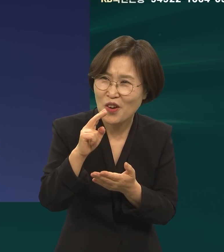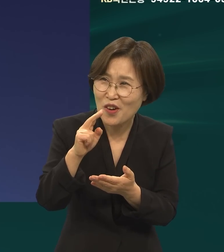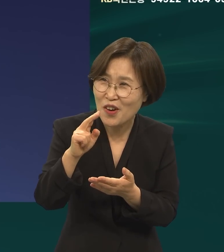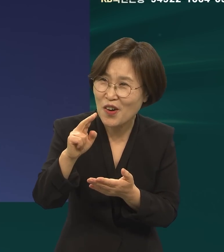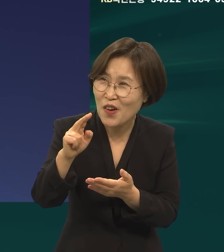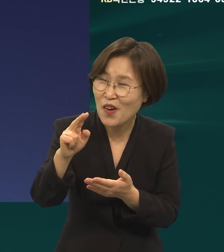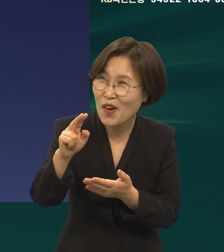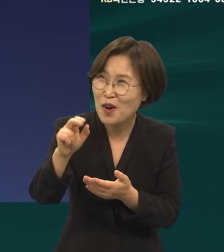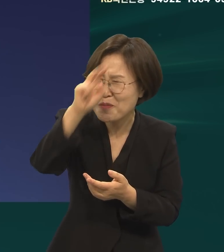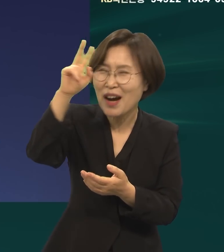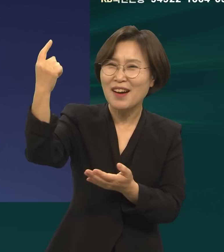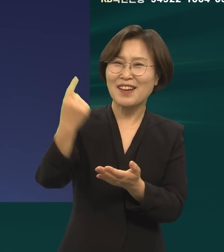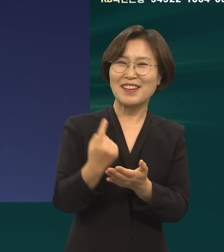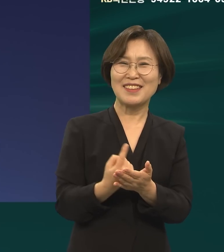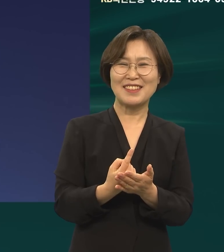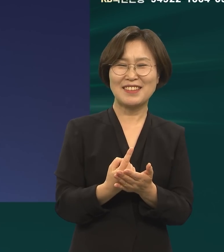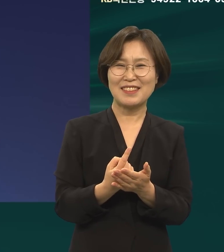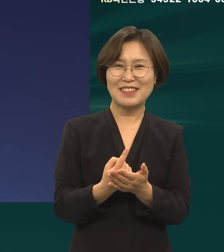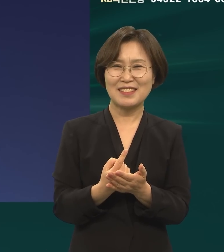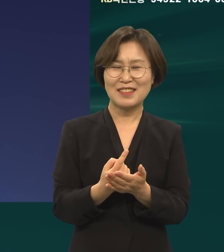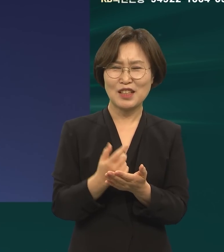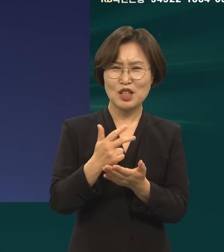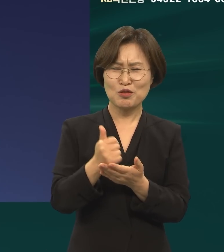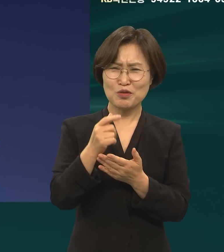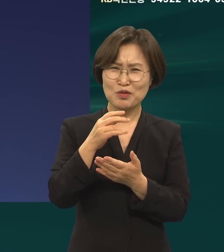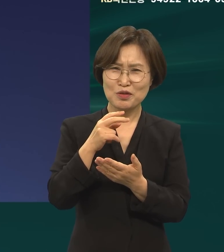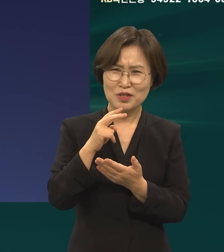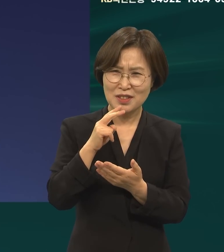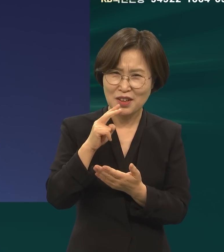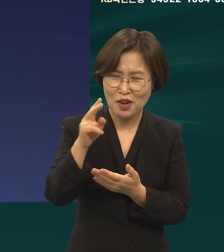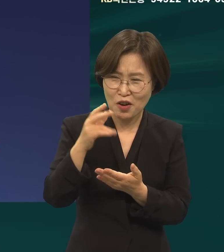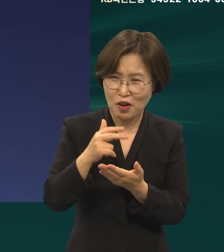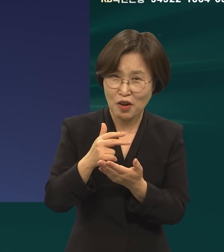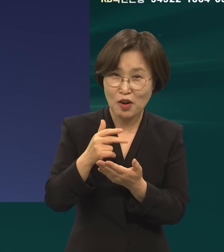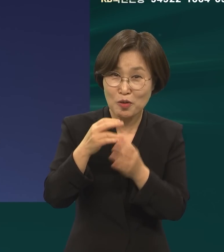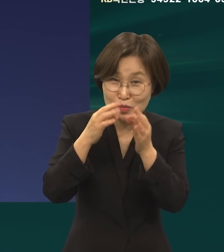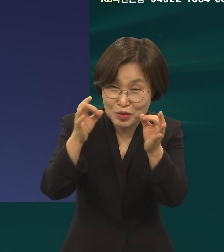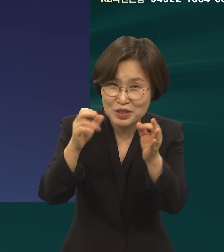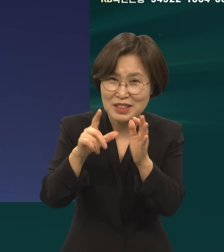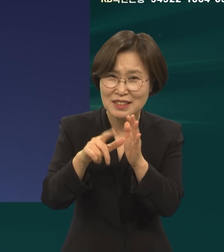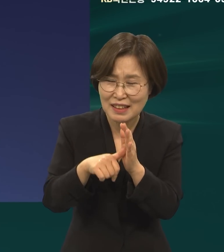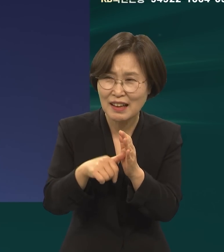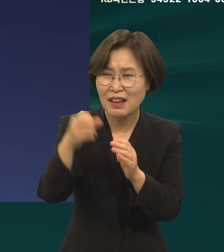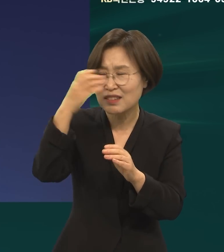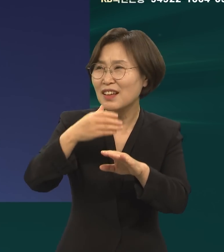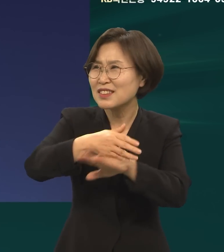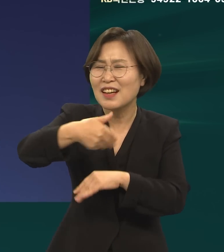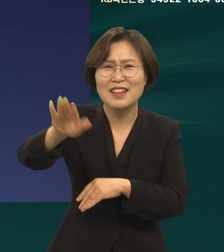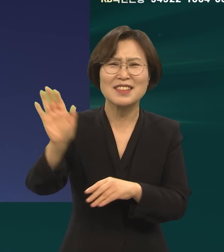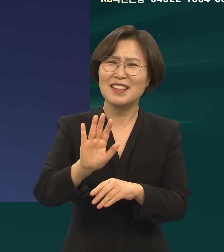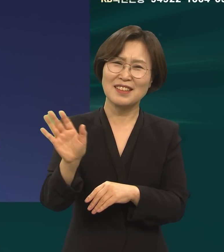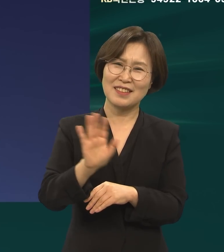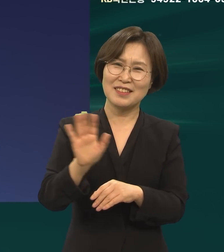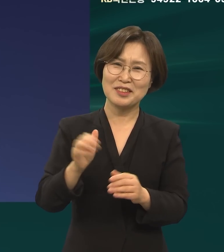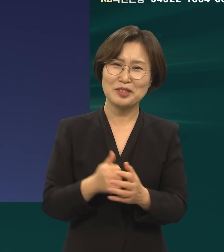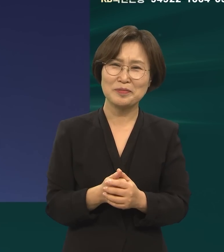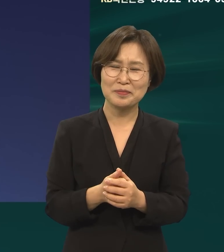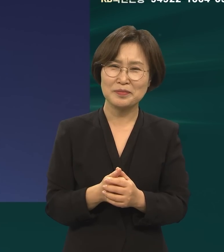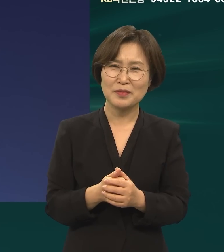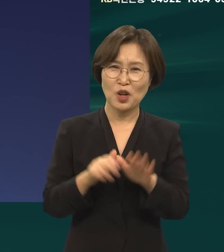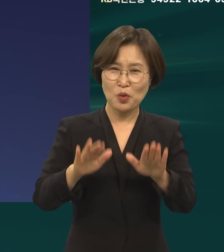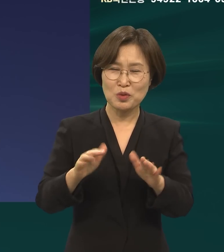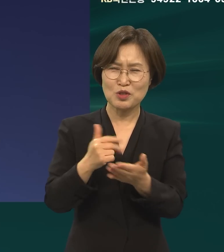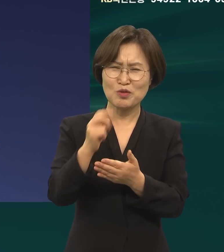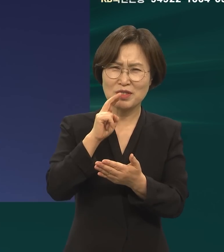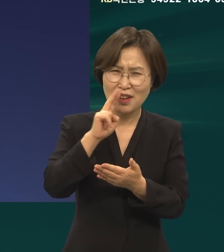오십니다. 주님을 부르짖는 성도들을 못 지나치시는 분이 우리 주님이십니다. 오늘 우리가 주여 부를